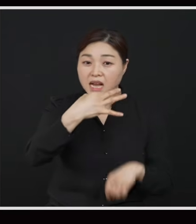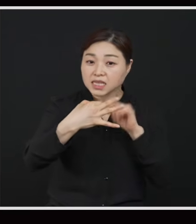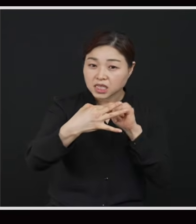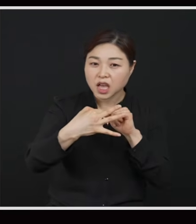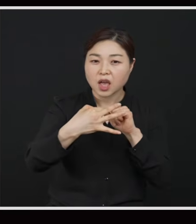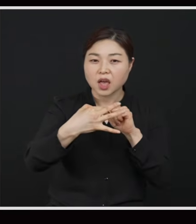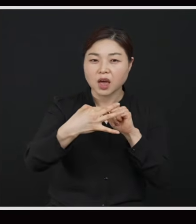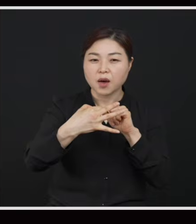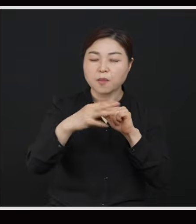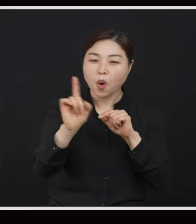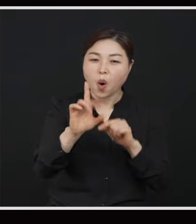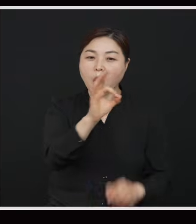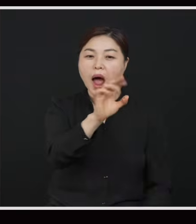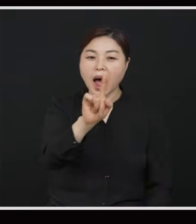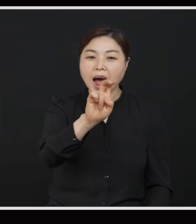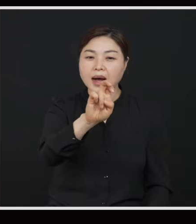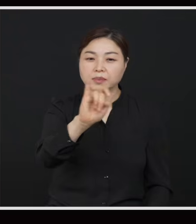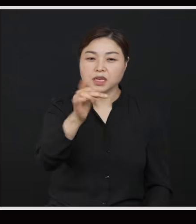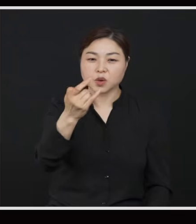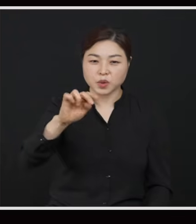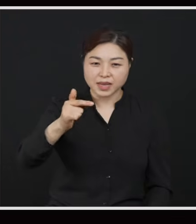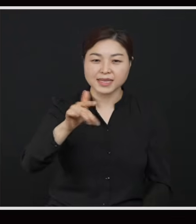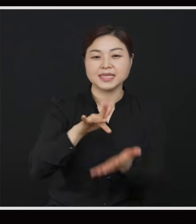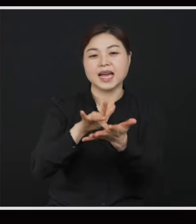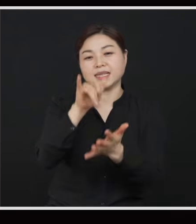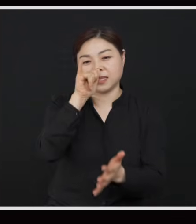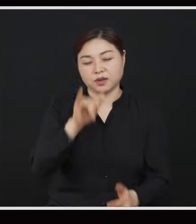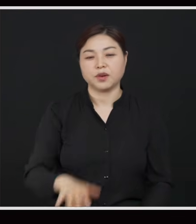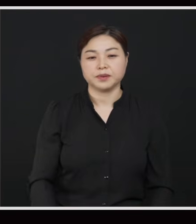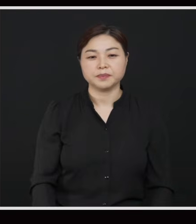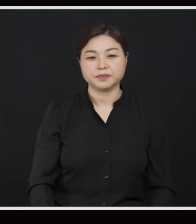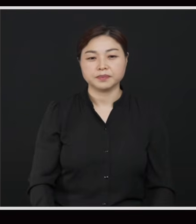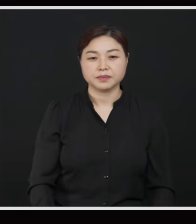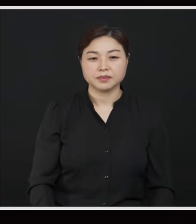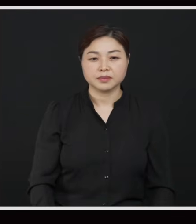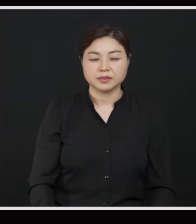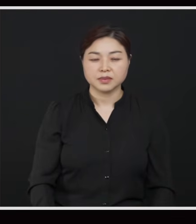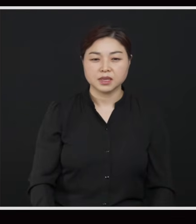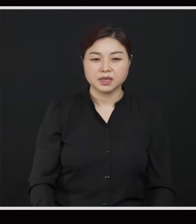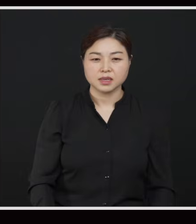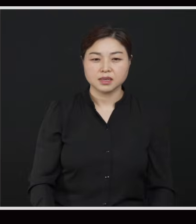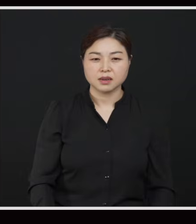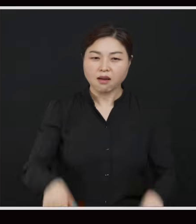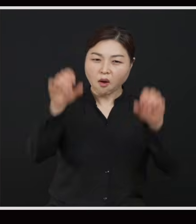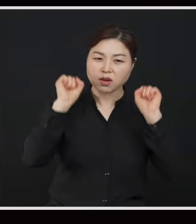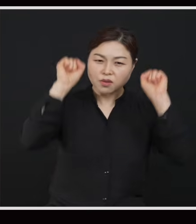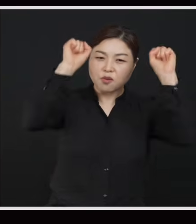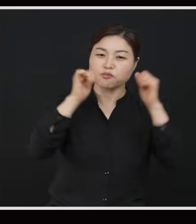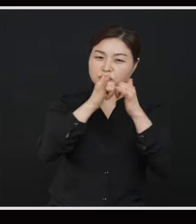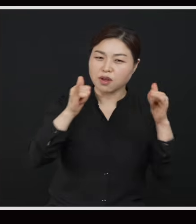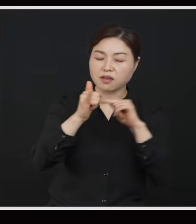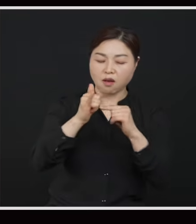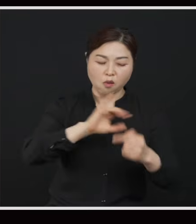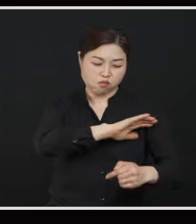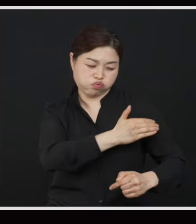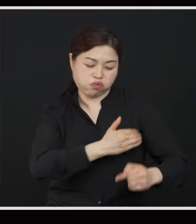하는데 그 시판되는 약들 중에 그냥 아미노산 알약들도 있어요. 근데 아마 그게 꽤 도움이 될 거예요,